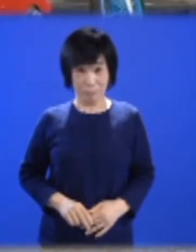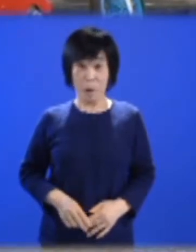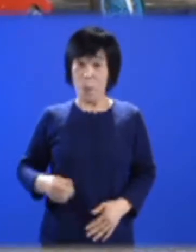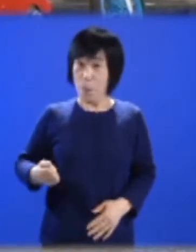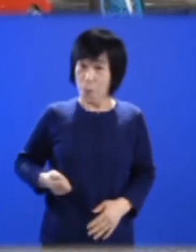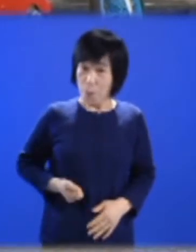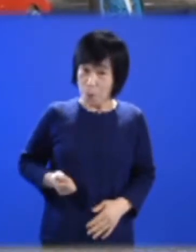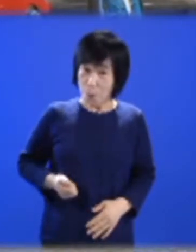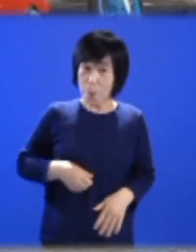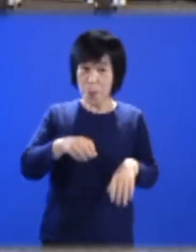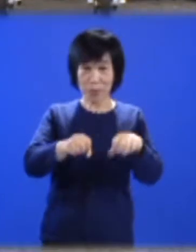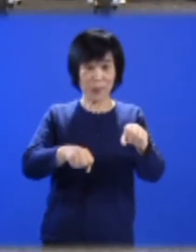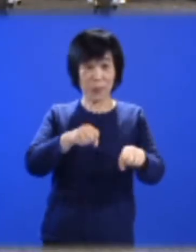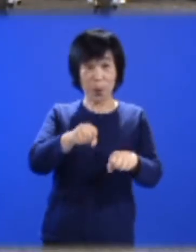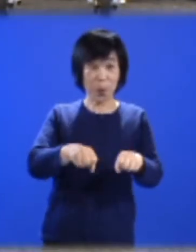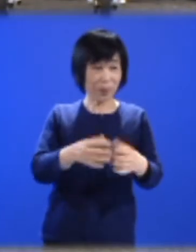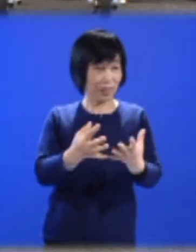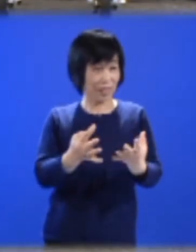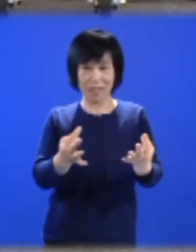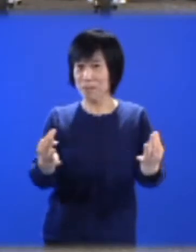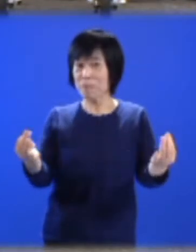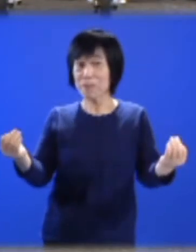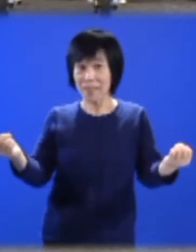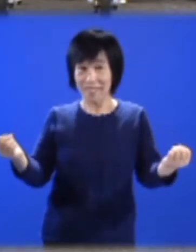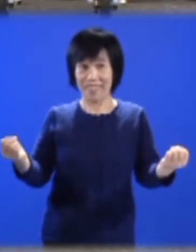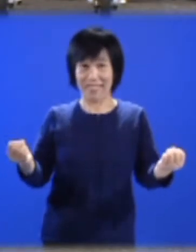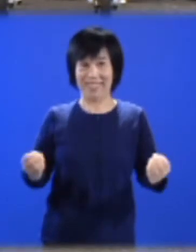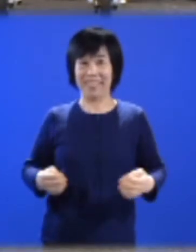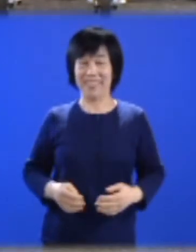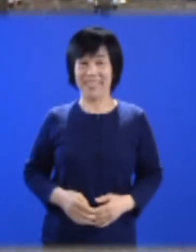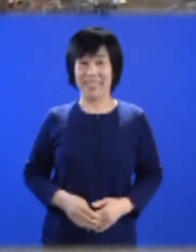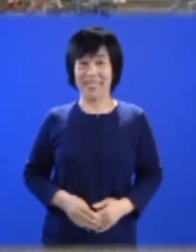すごい面白そうな自転車がいっぱいあるんだね。